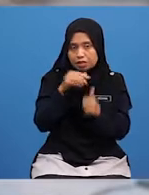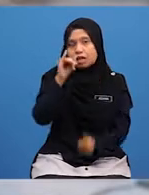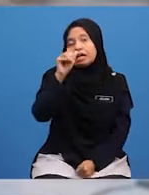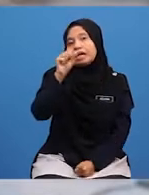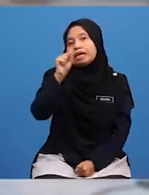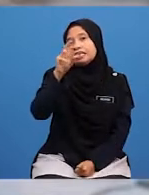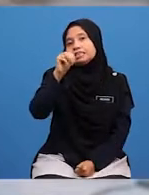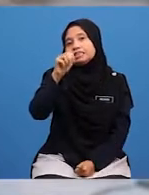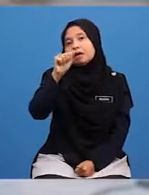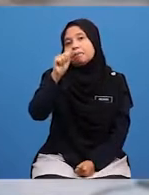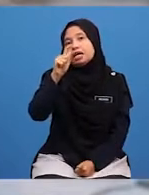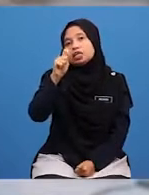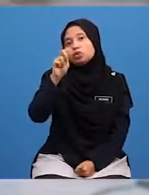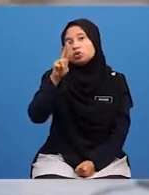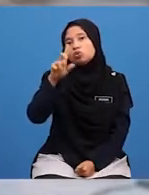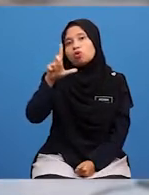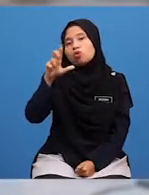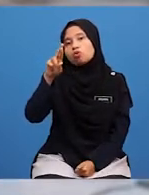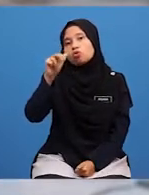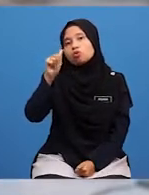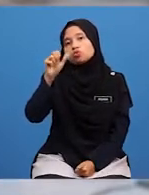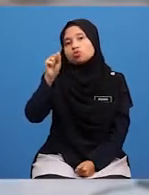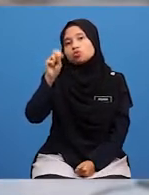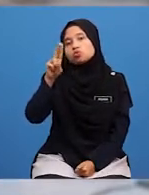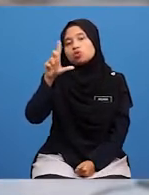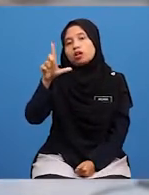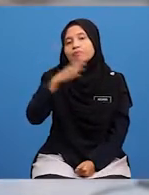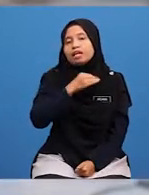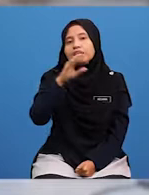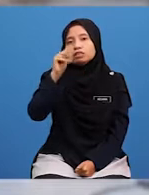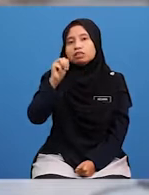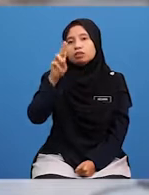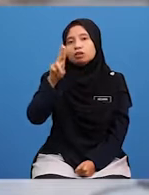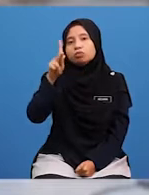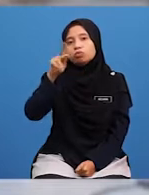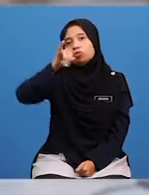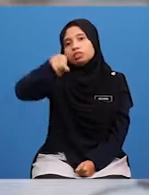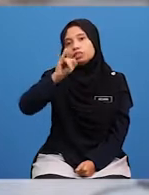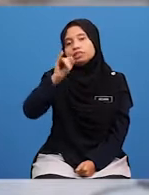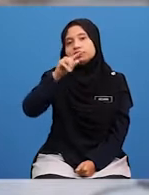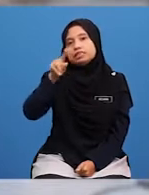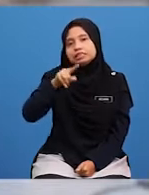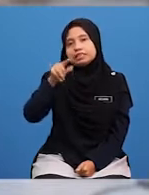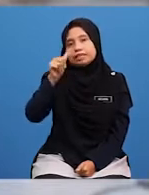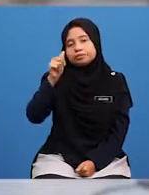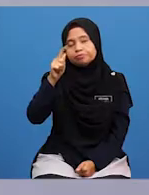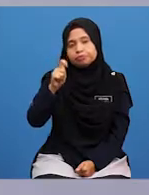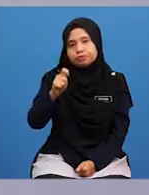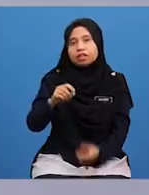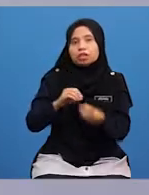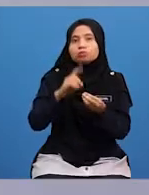Rasul dan mukjizat. Mari kita fahami apakah yang dimaksudkan dengan Ismatul